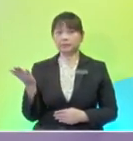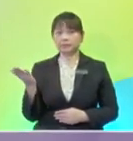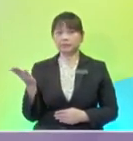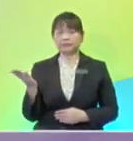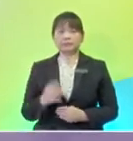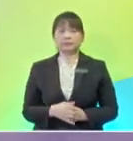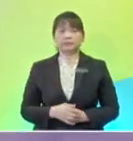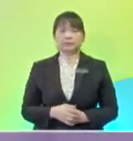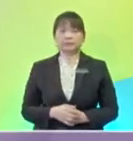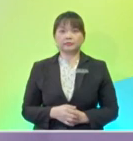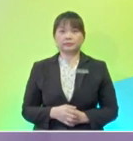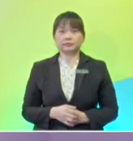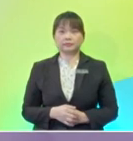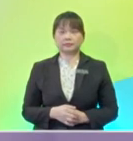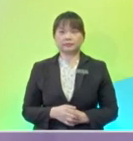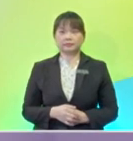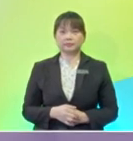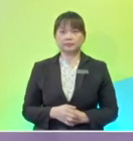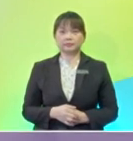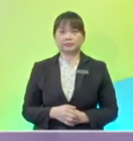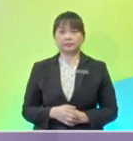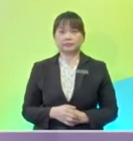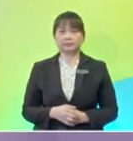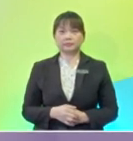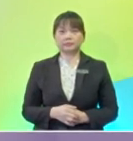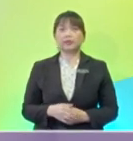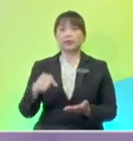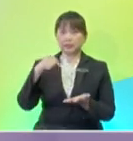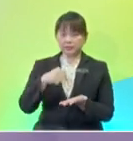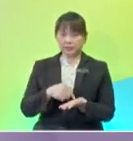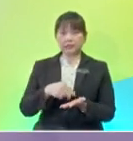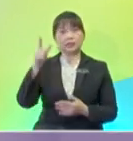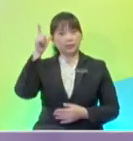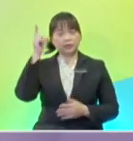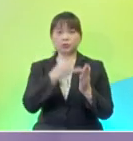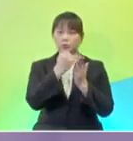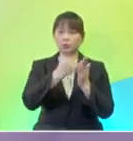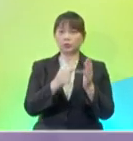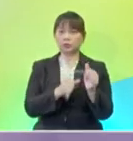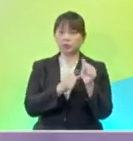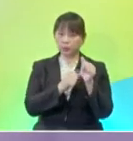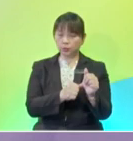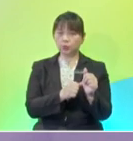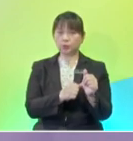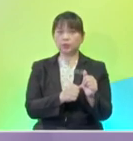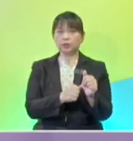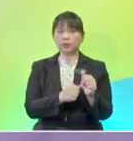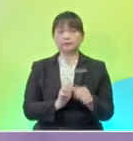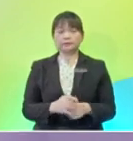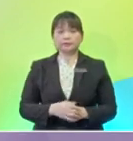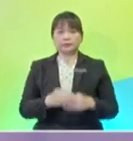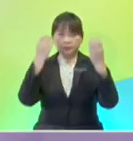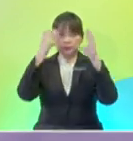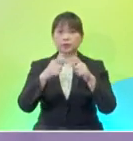Oke ini yang saya lukis mengikut yang Cikgu